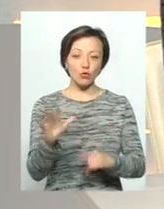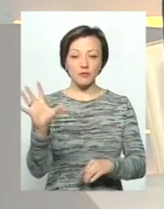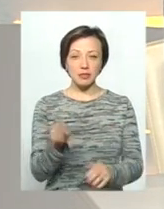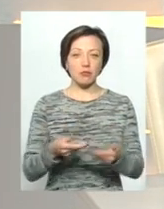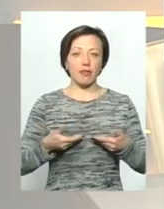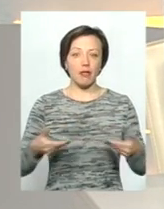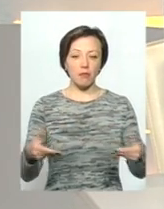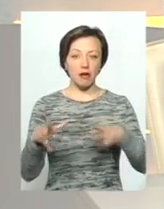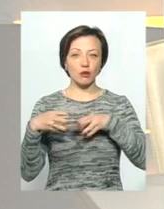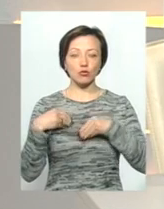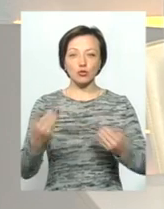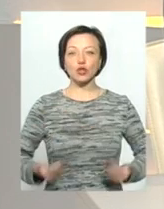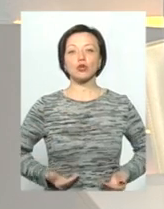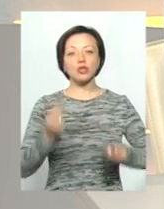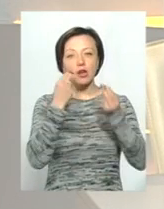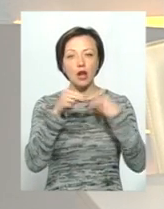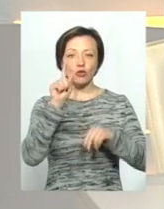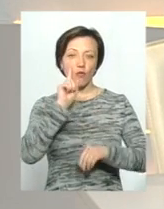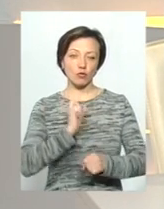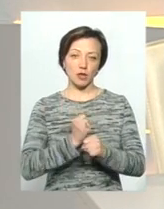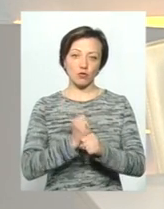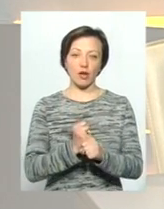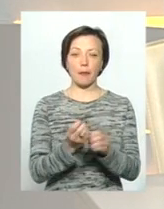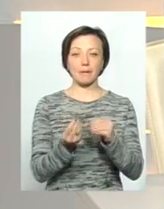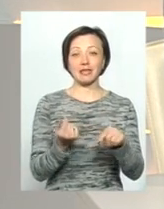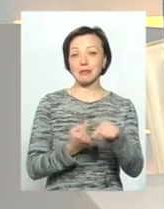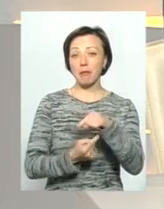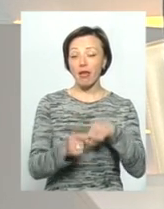нам разом жилося краще, комфортніше працювалося підприємцям,